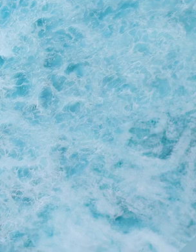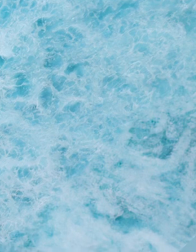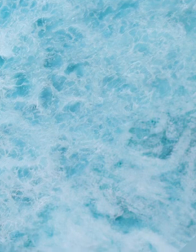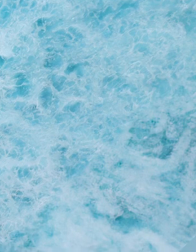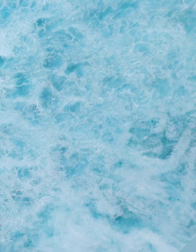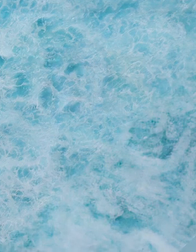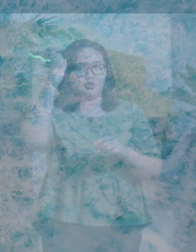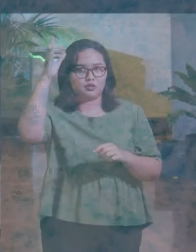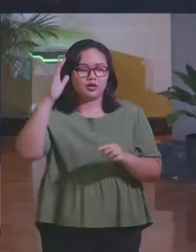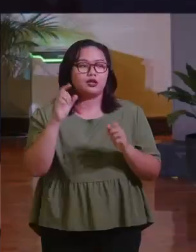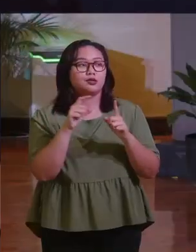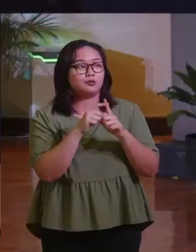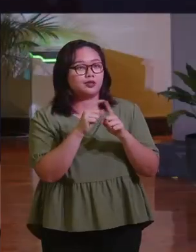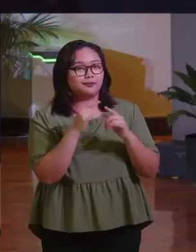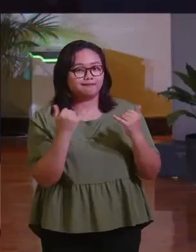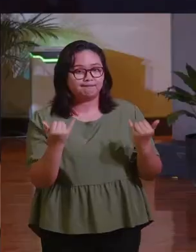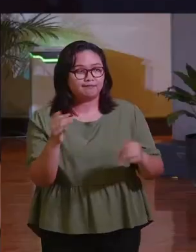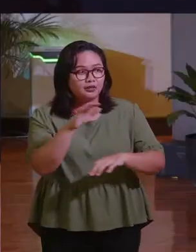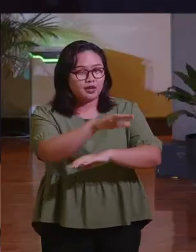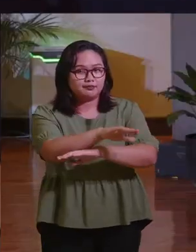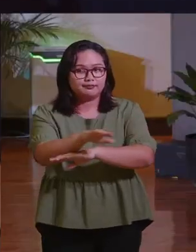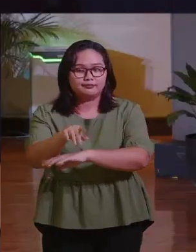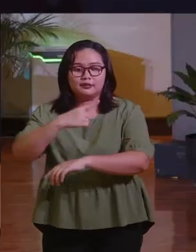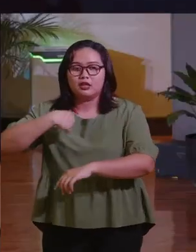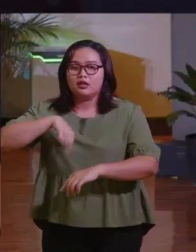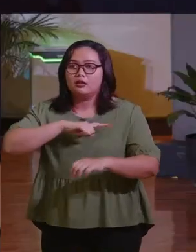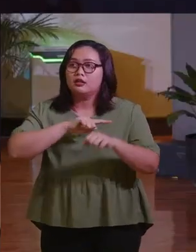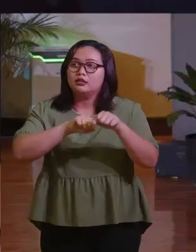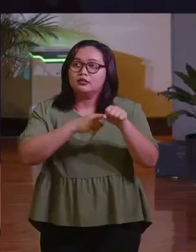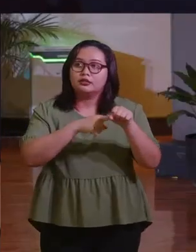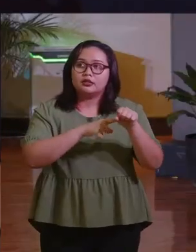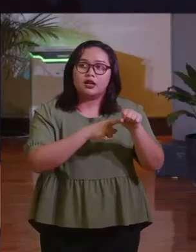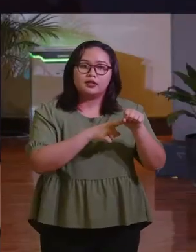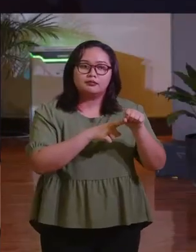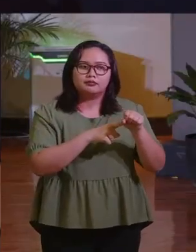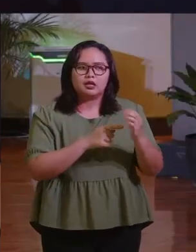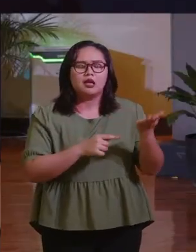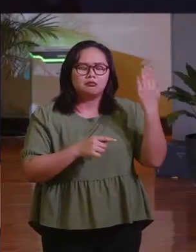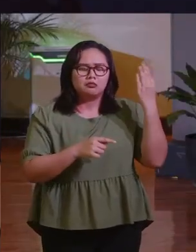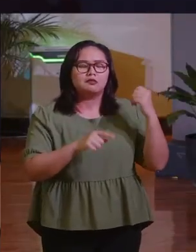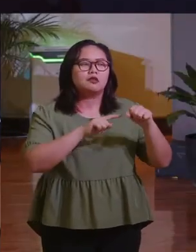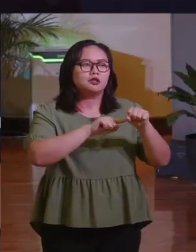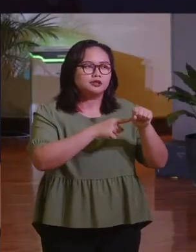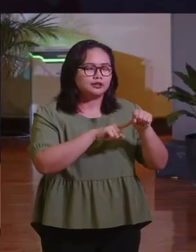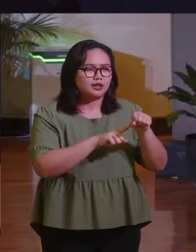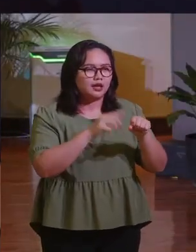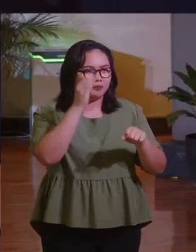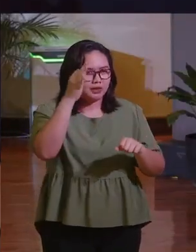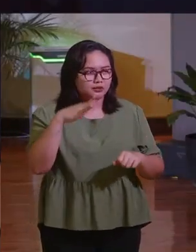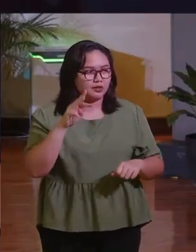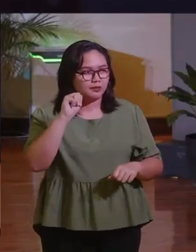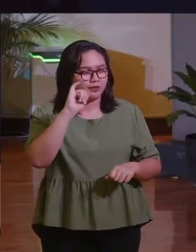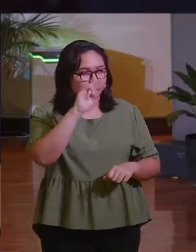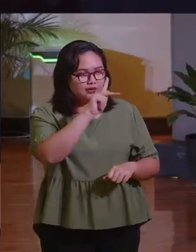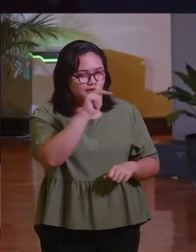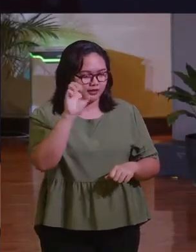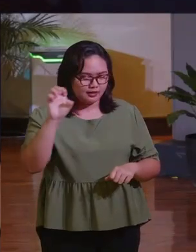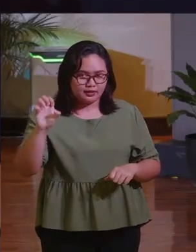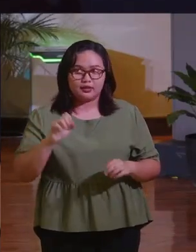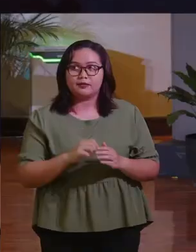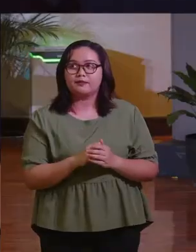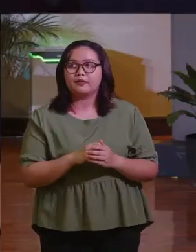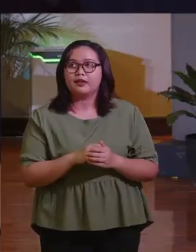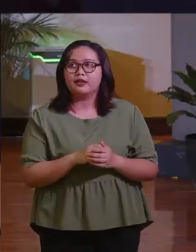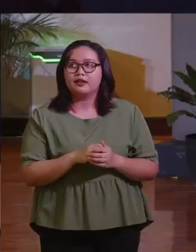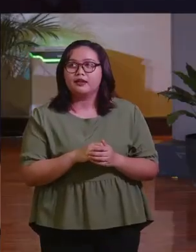Sa hapong ito ay uumpisahan natin. Actually, naumpisahan na last time ni Pastor Mikey Susmeña. Ang